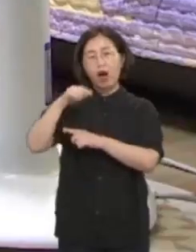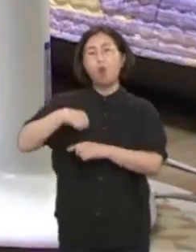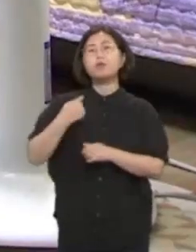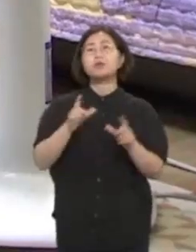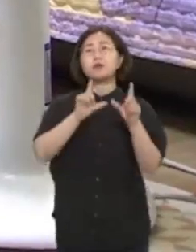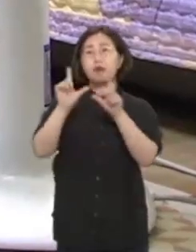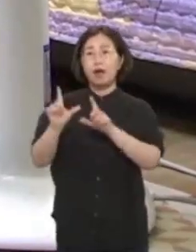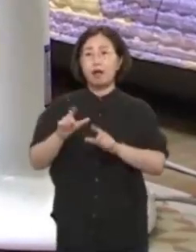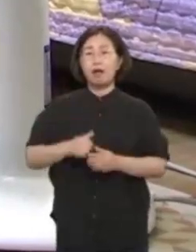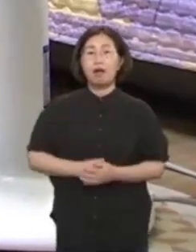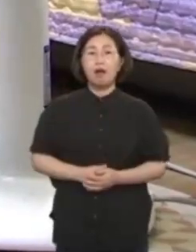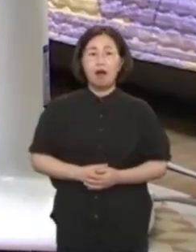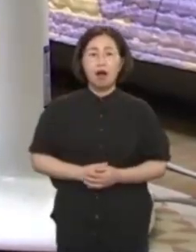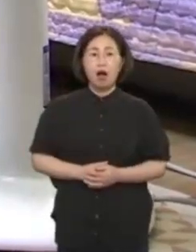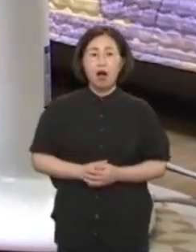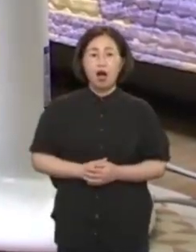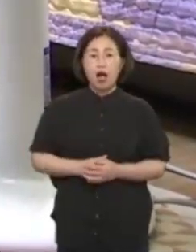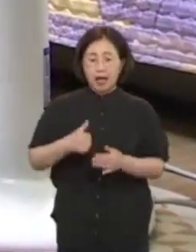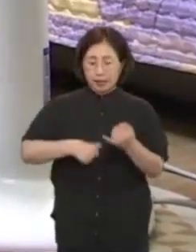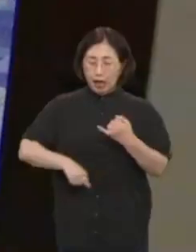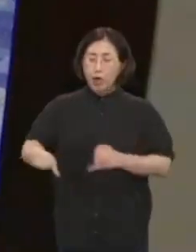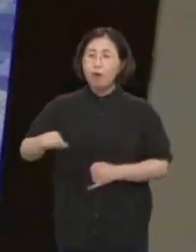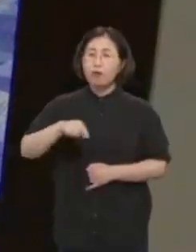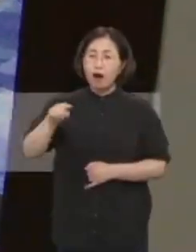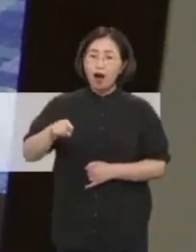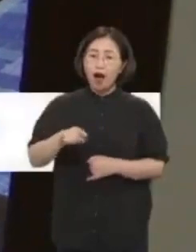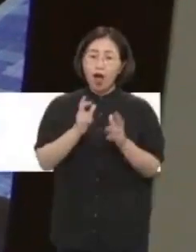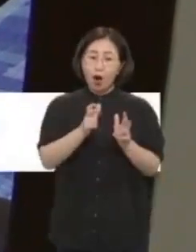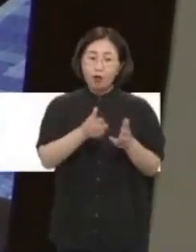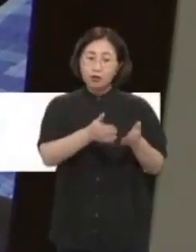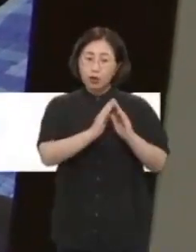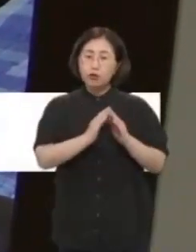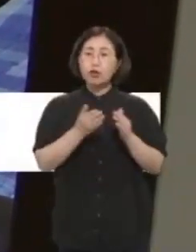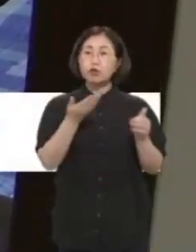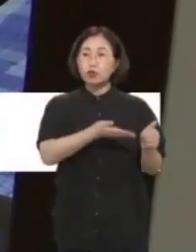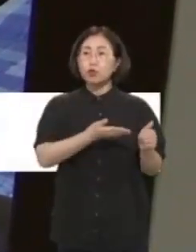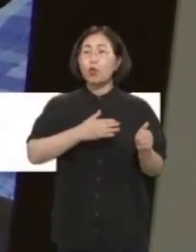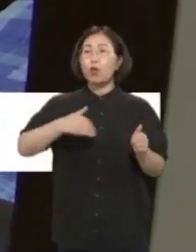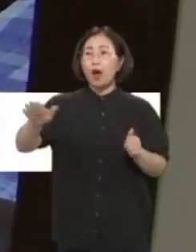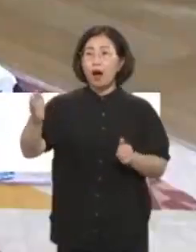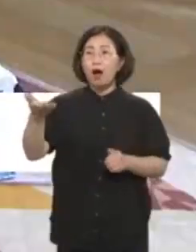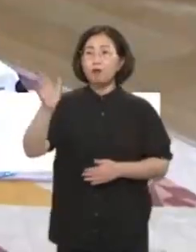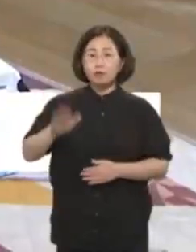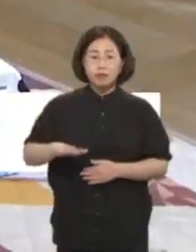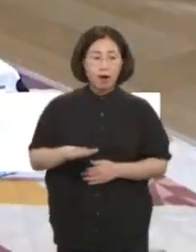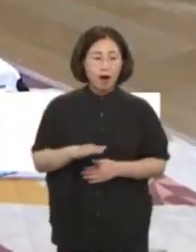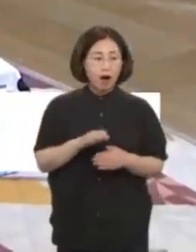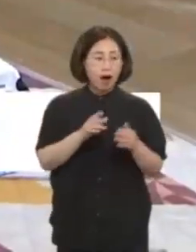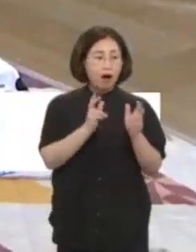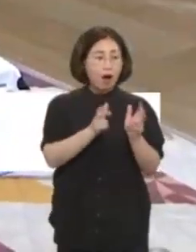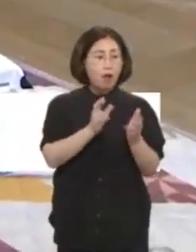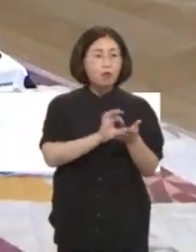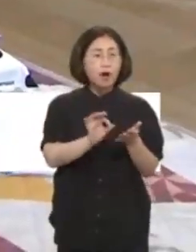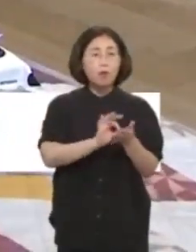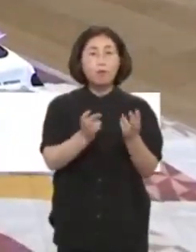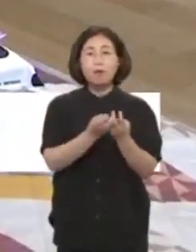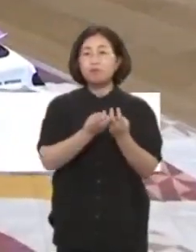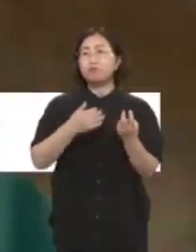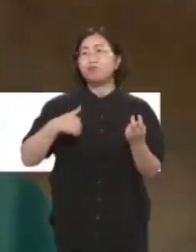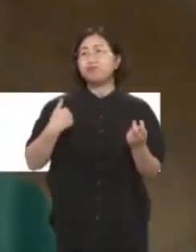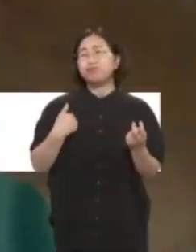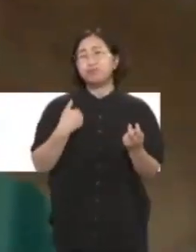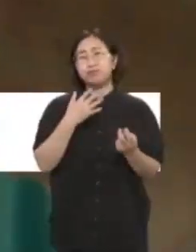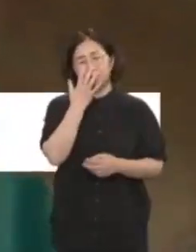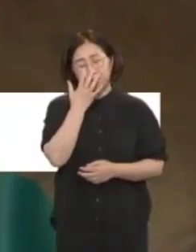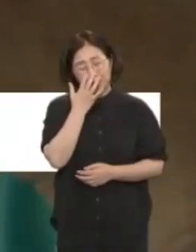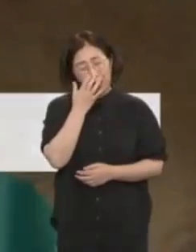있습니다. 멀리 있는 자녀가 에어컨을 설치해주고 갔지만 고령의 할머니는 아직 사용법을 익히지 못했습니다.